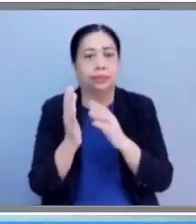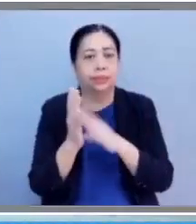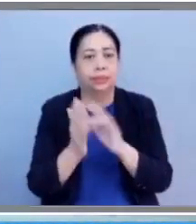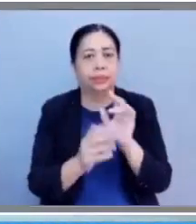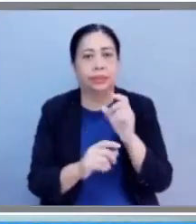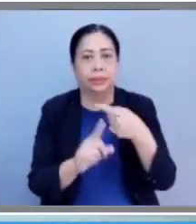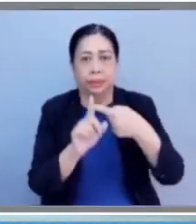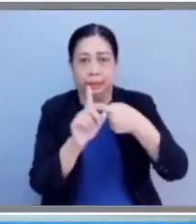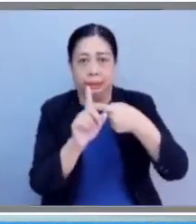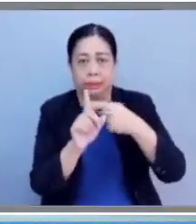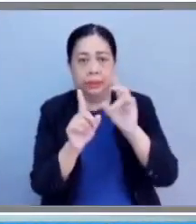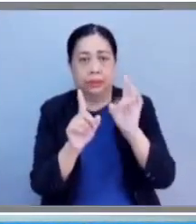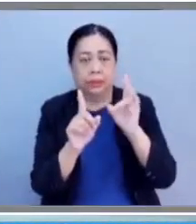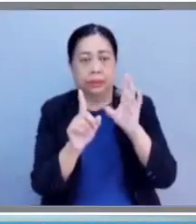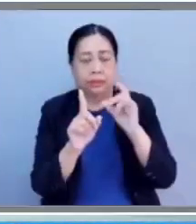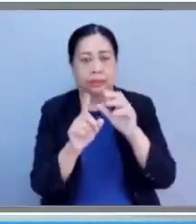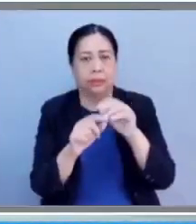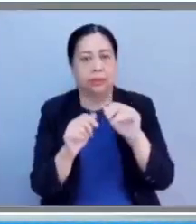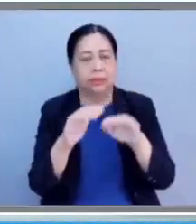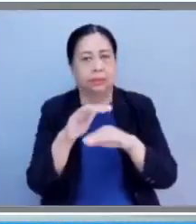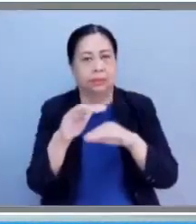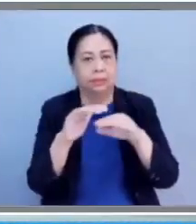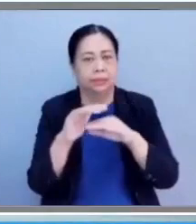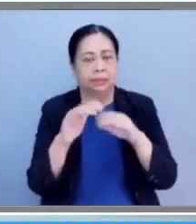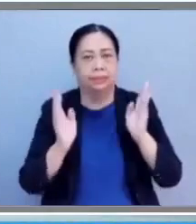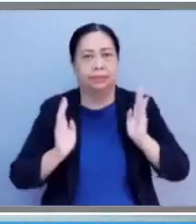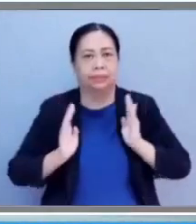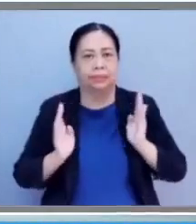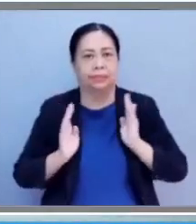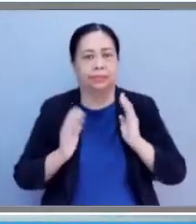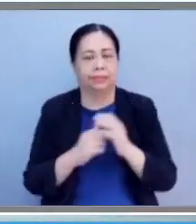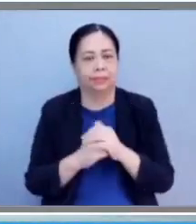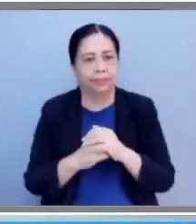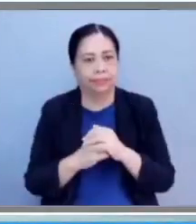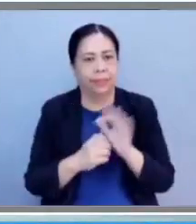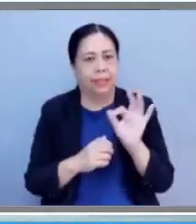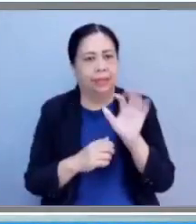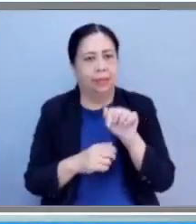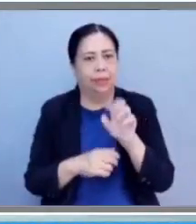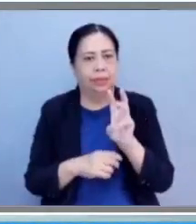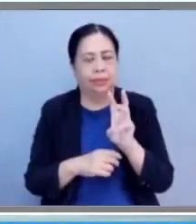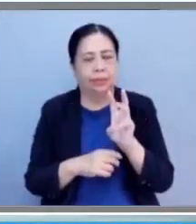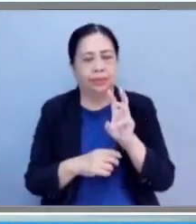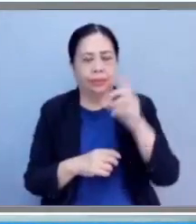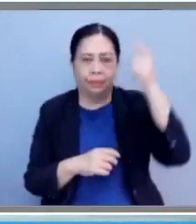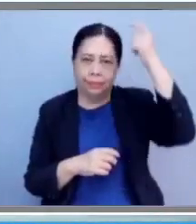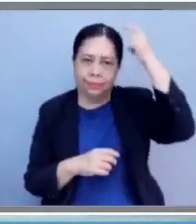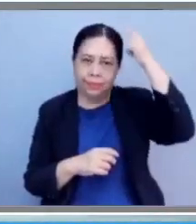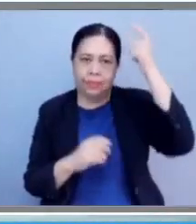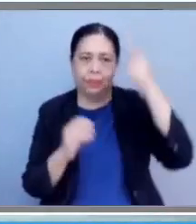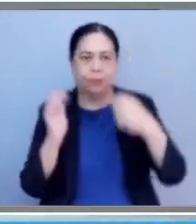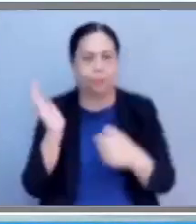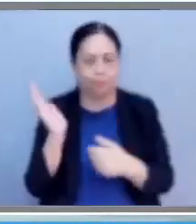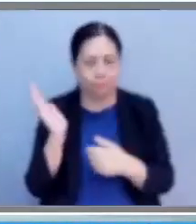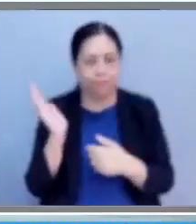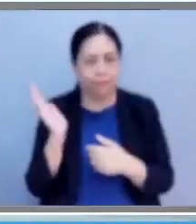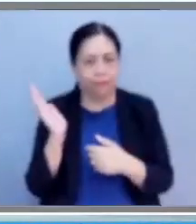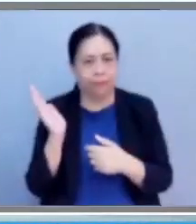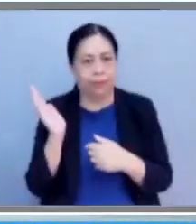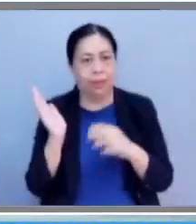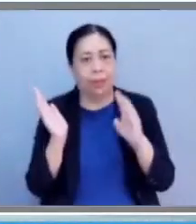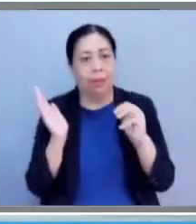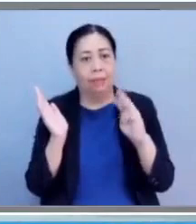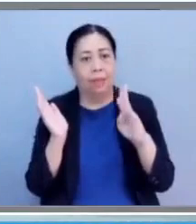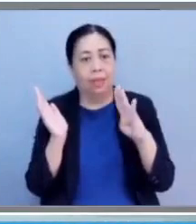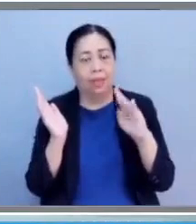degrees Celsius na minimum temperature sa Baguio City, 19.6 degrees Celsius naman sa Basco, Batanes, 20.5